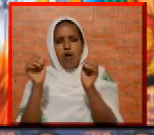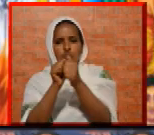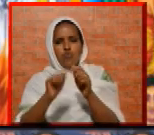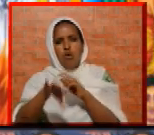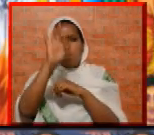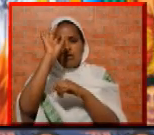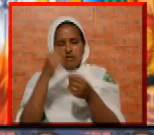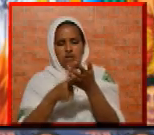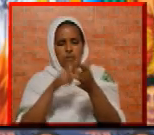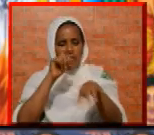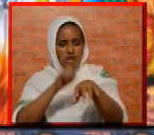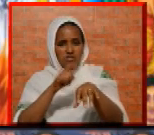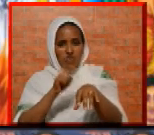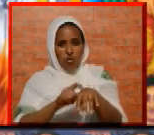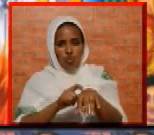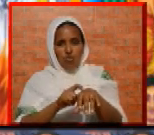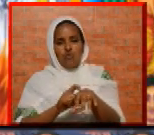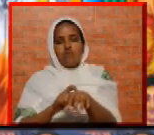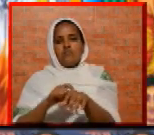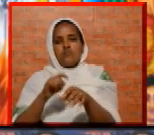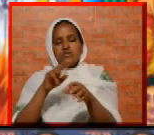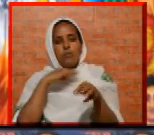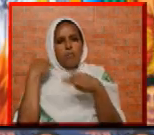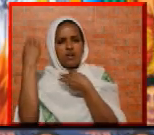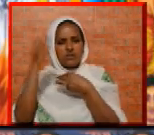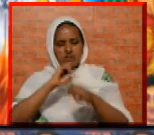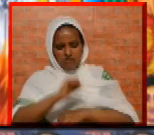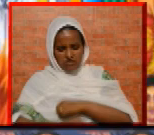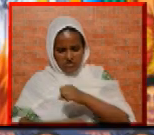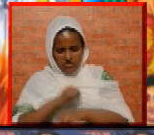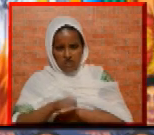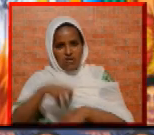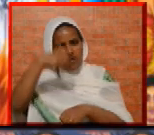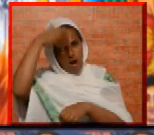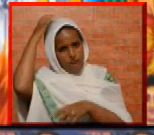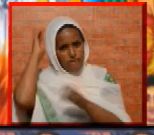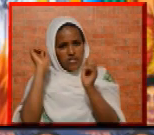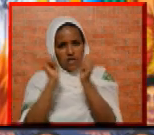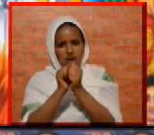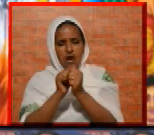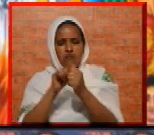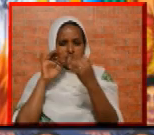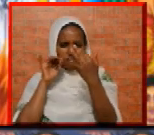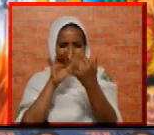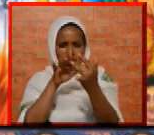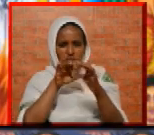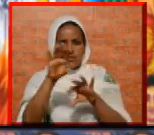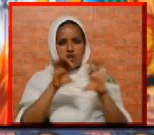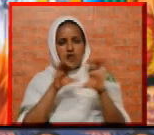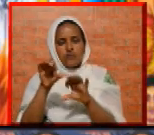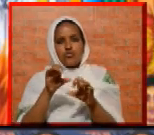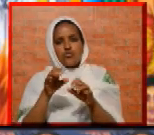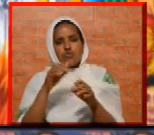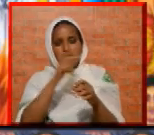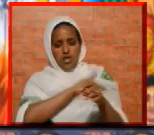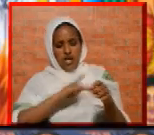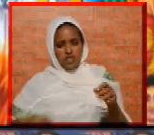አገኛት። በወቅቱ ሰማይታትን ያሰቃዩ ካንበሳ ጋር እንዲታገሉ ያደርጉ